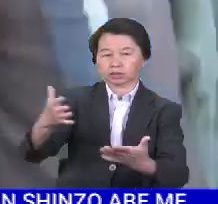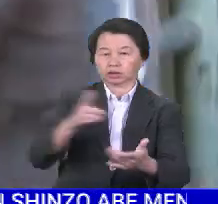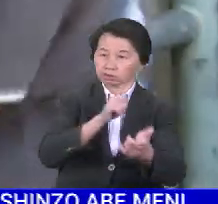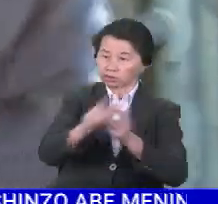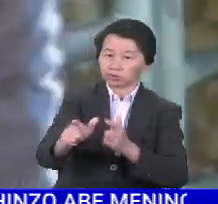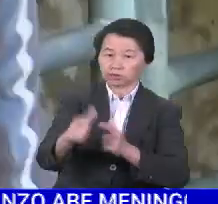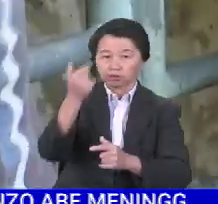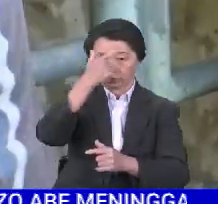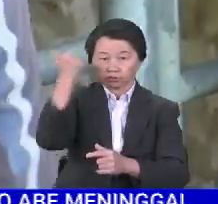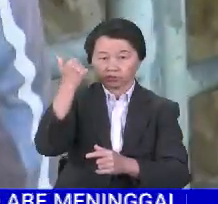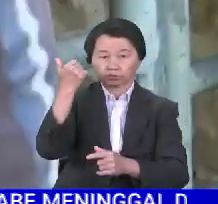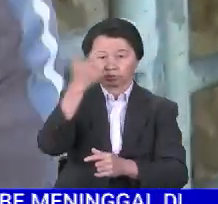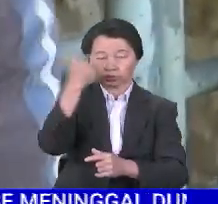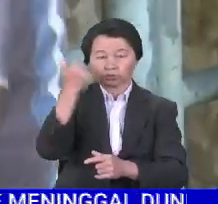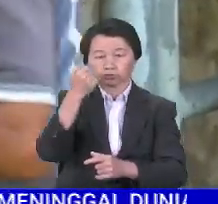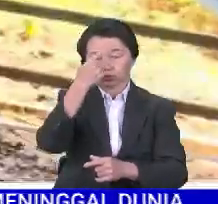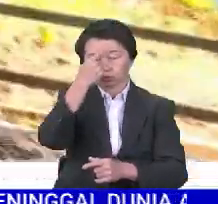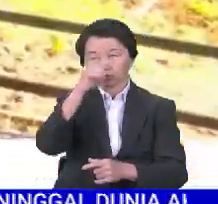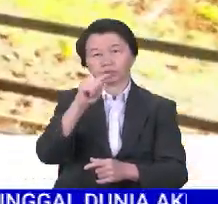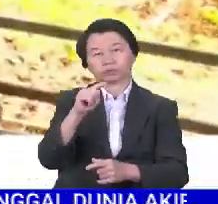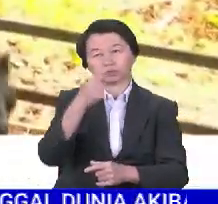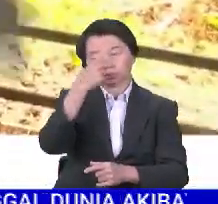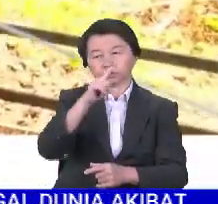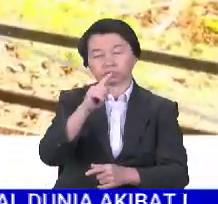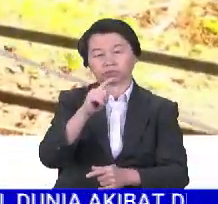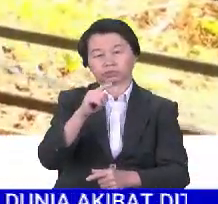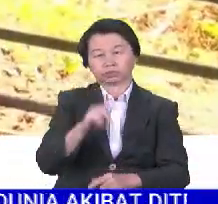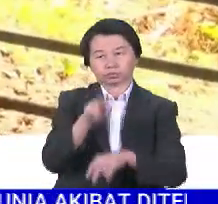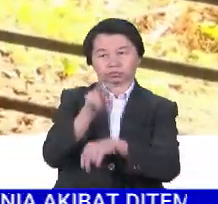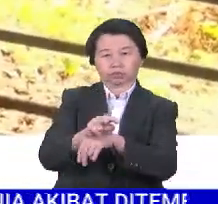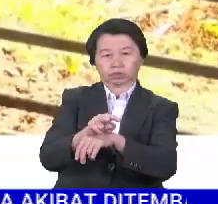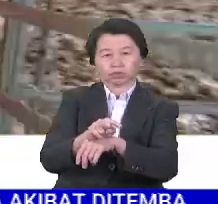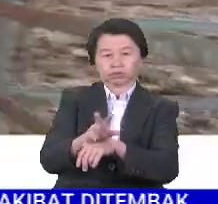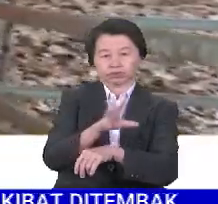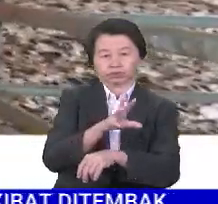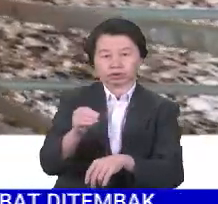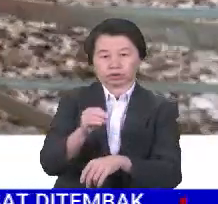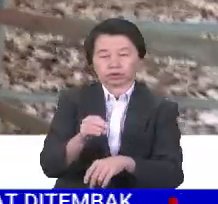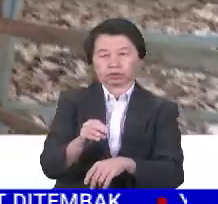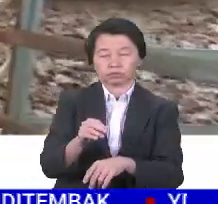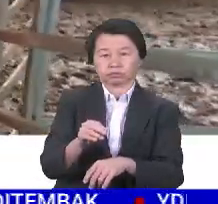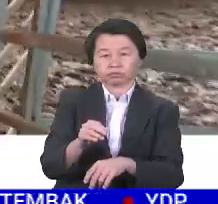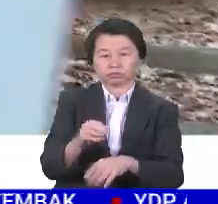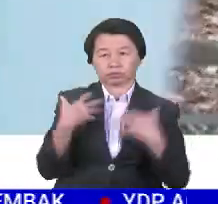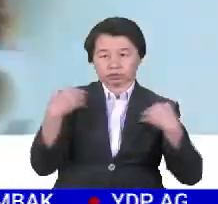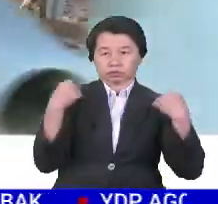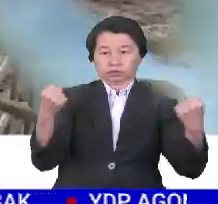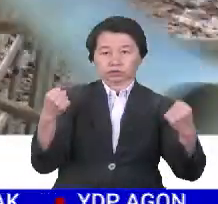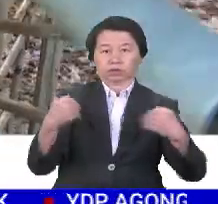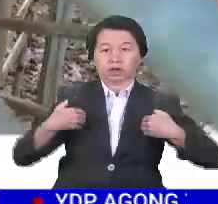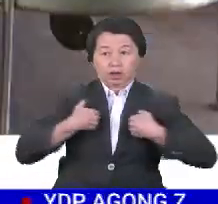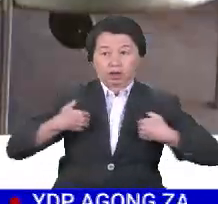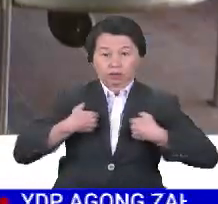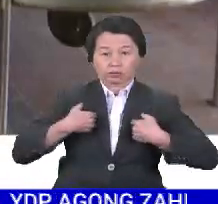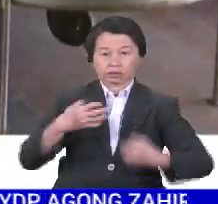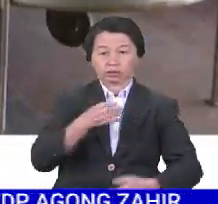diluluskan disebabkan bagi memantau dan memonitor kesihatan haiwan tersebut. Dan